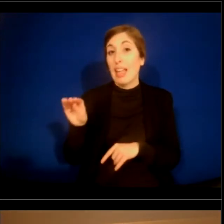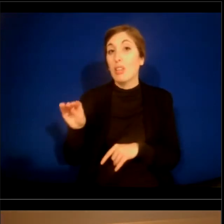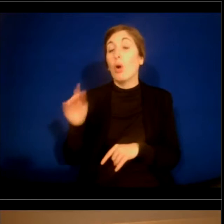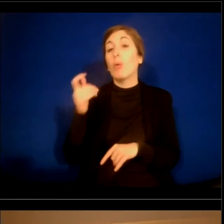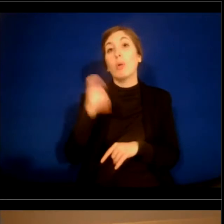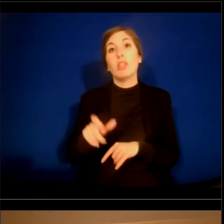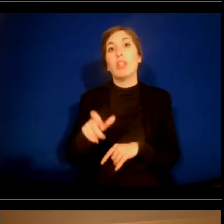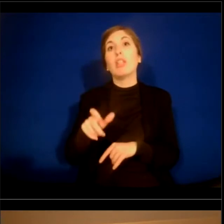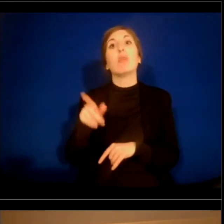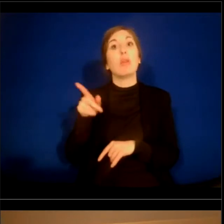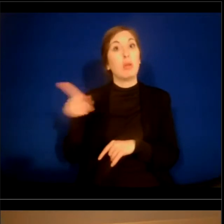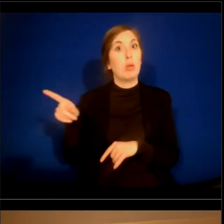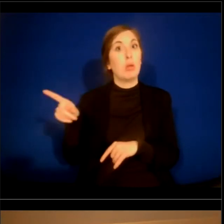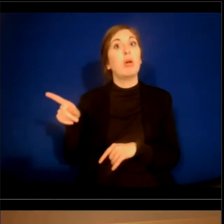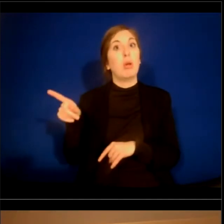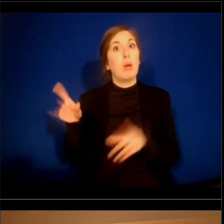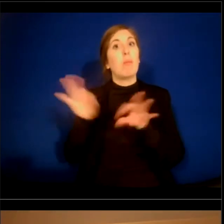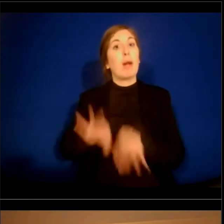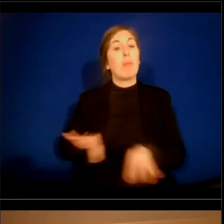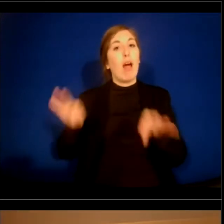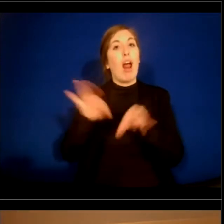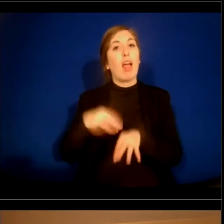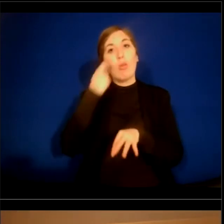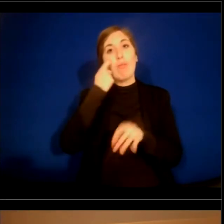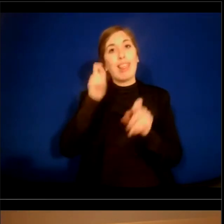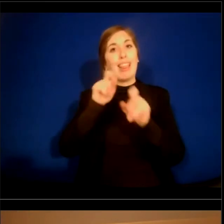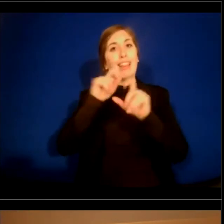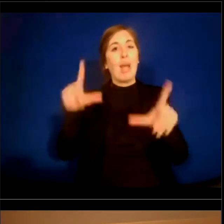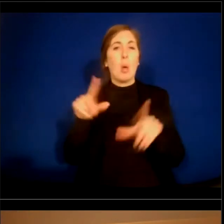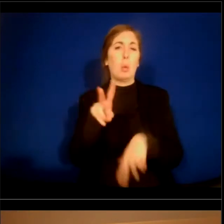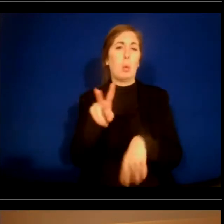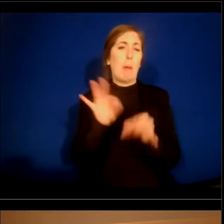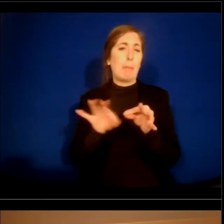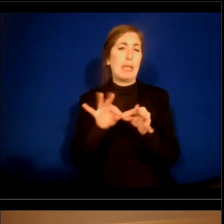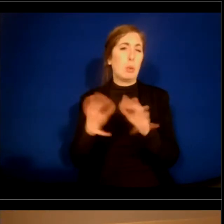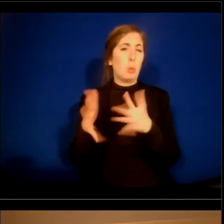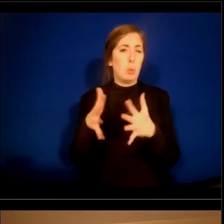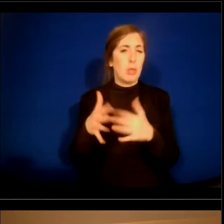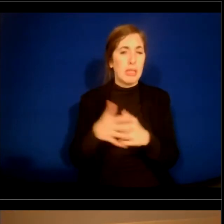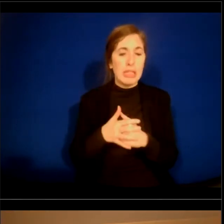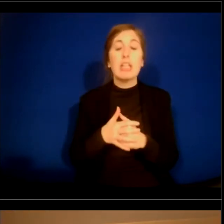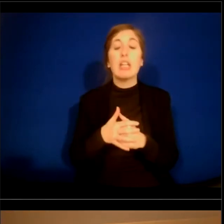fornito un breve video di un paio di minuti, di dirmi